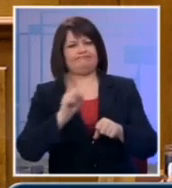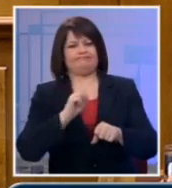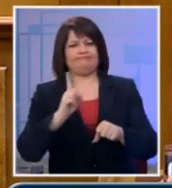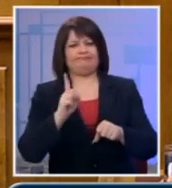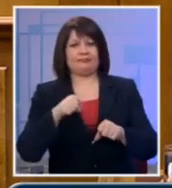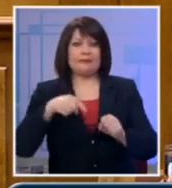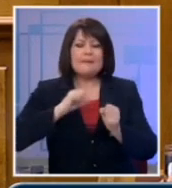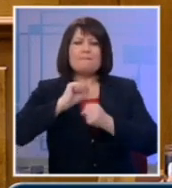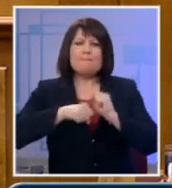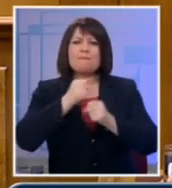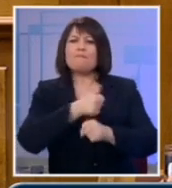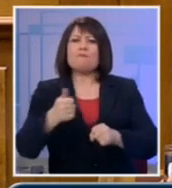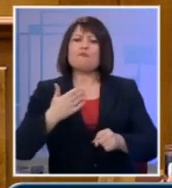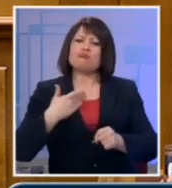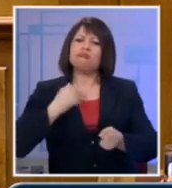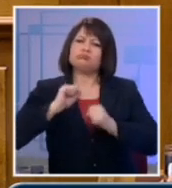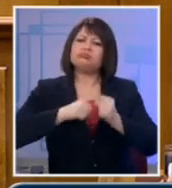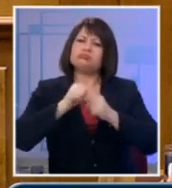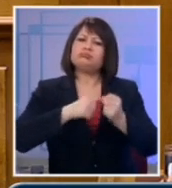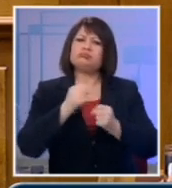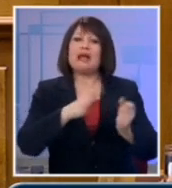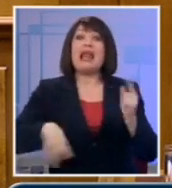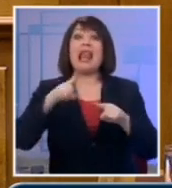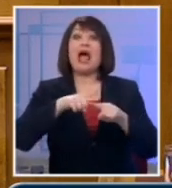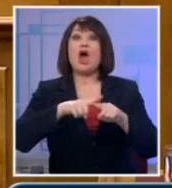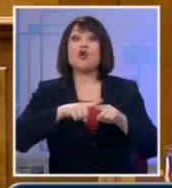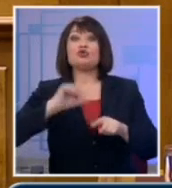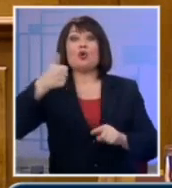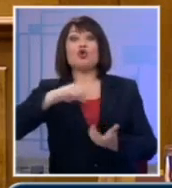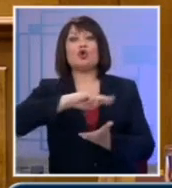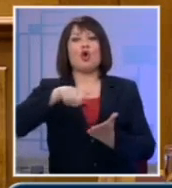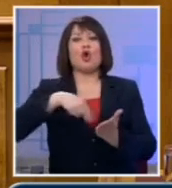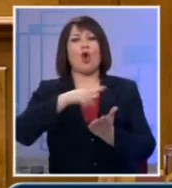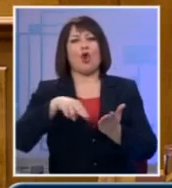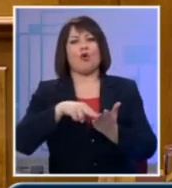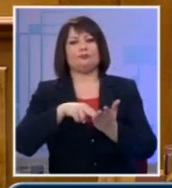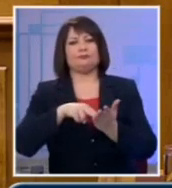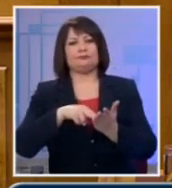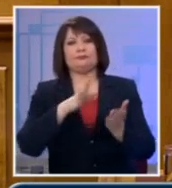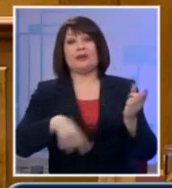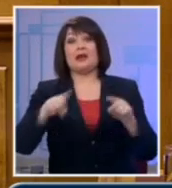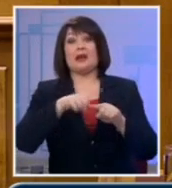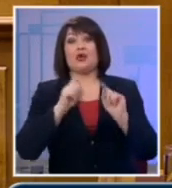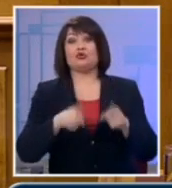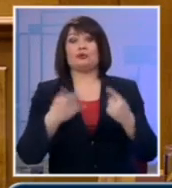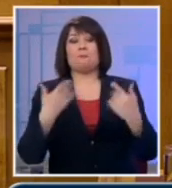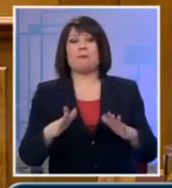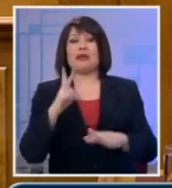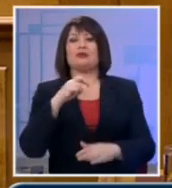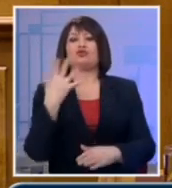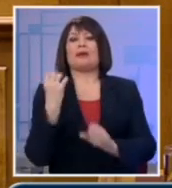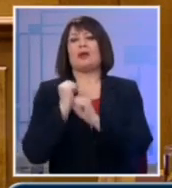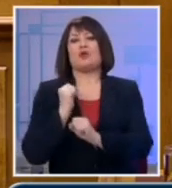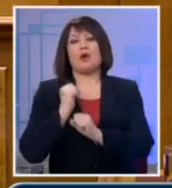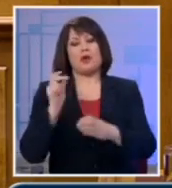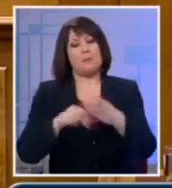αυτή την προσπάθεια θα είναι ο ίδιος ο ελληνικός λαός. Ο ελληνικός λαός που αποφάσισε στις 25 Γενάρη.